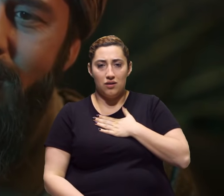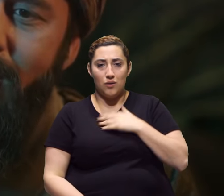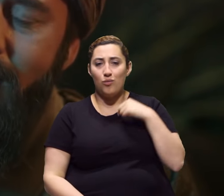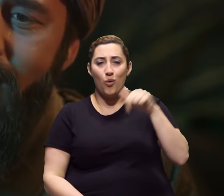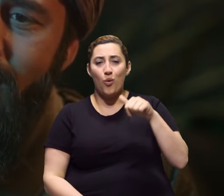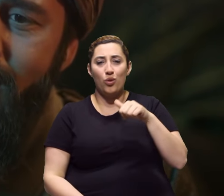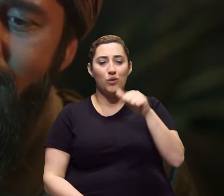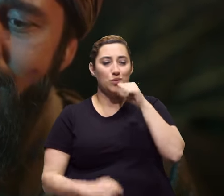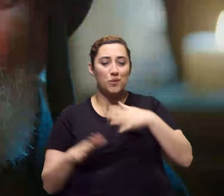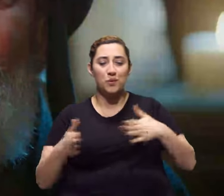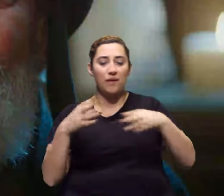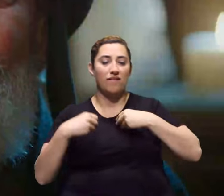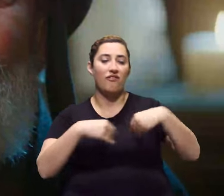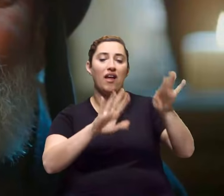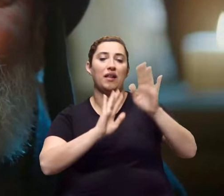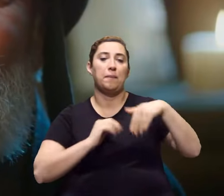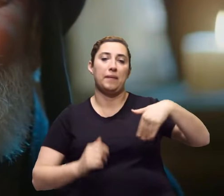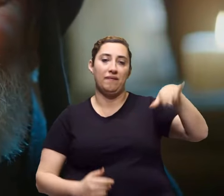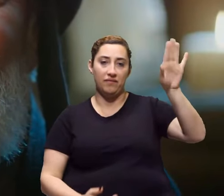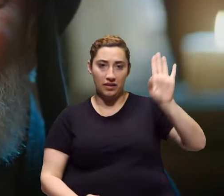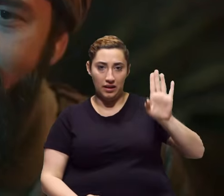Onu da suya saldık.